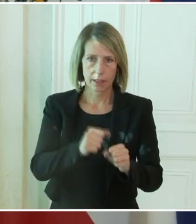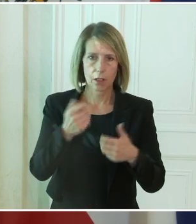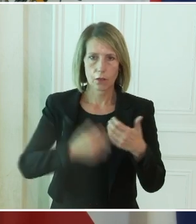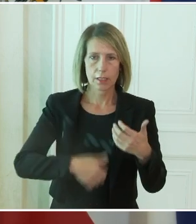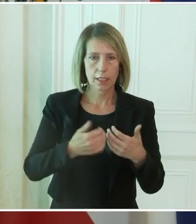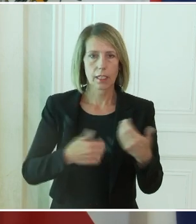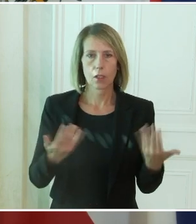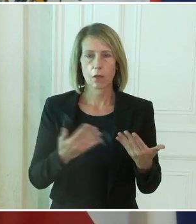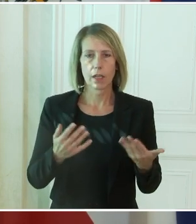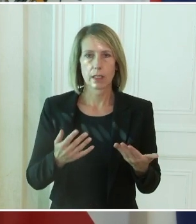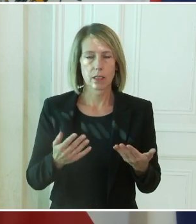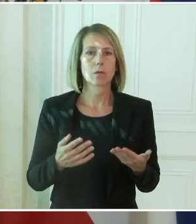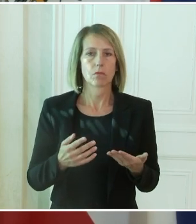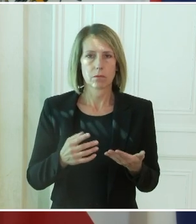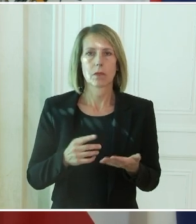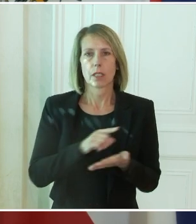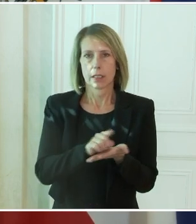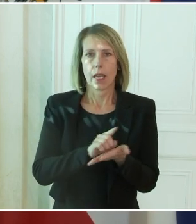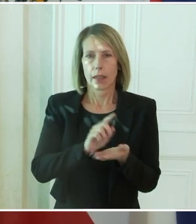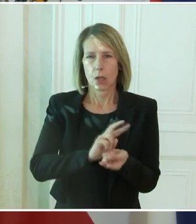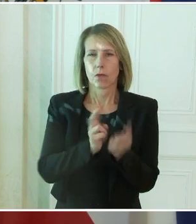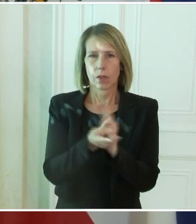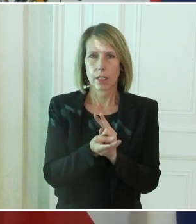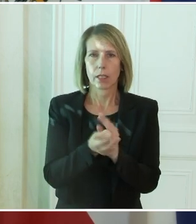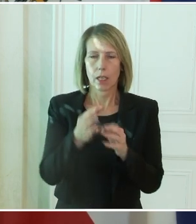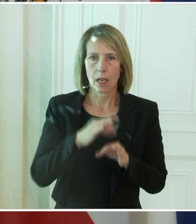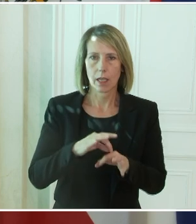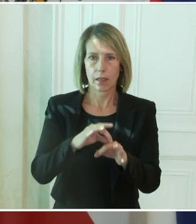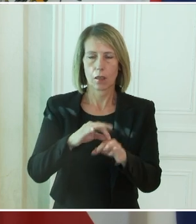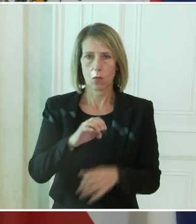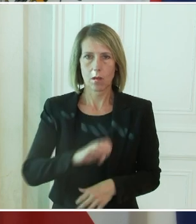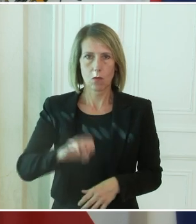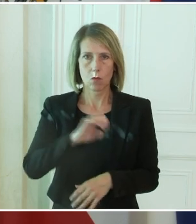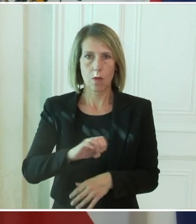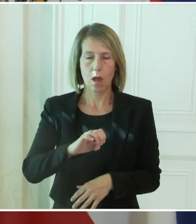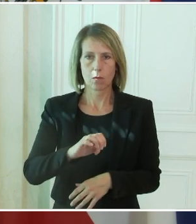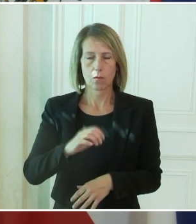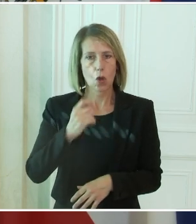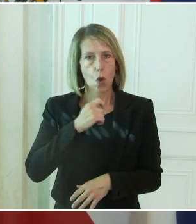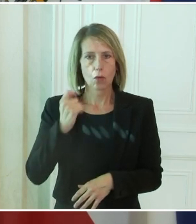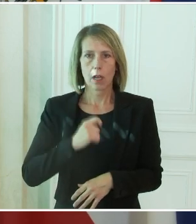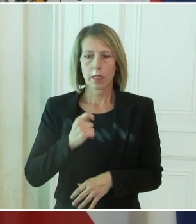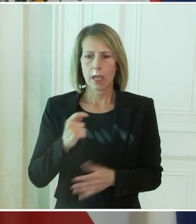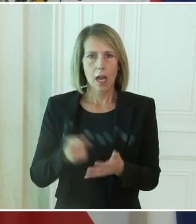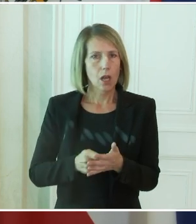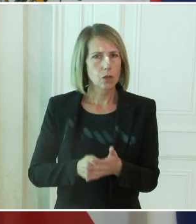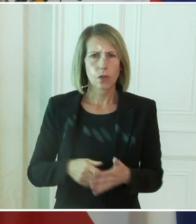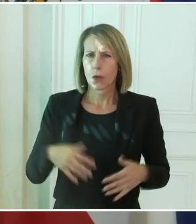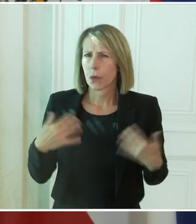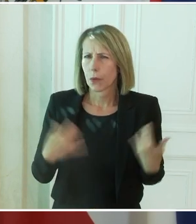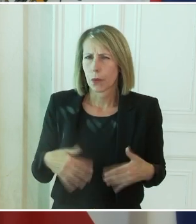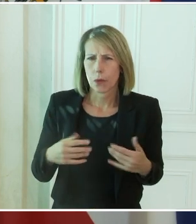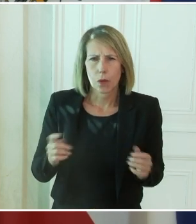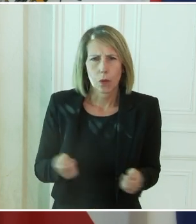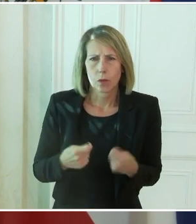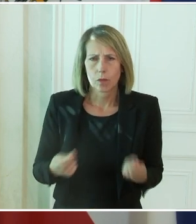nur eine Zeitenwende in Europa, er hat die Ukraine vor schier unbewältigbare Herausforderungen gestellt